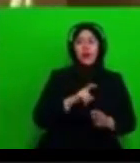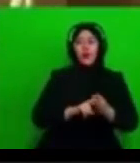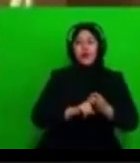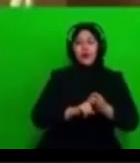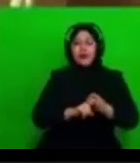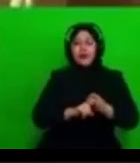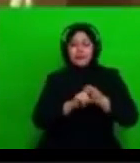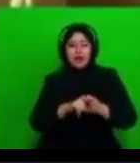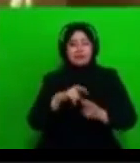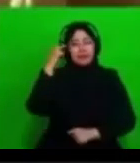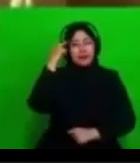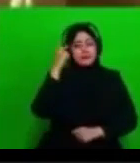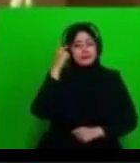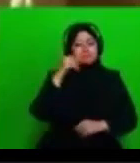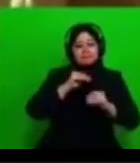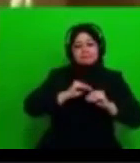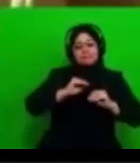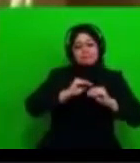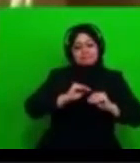belajar, sebagai